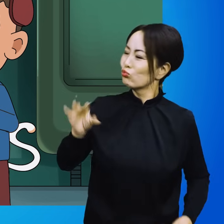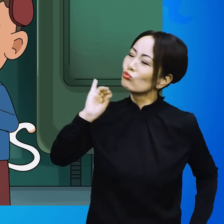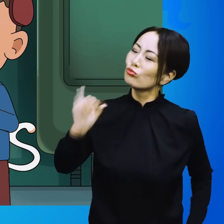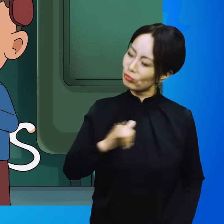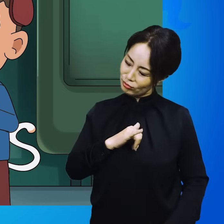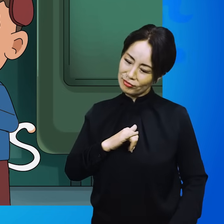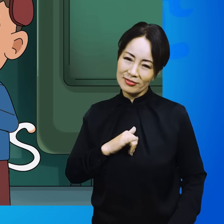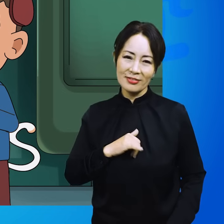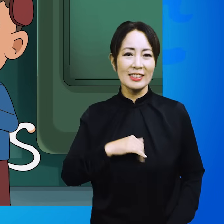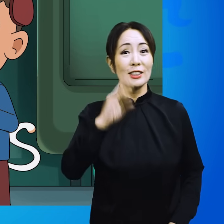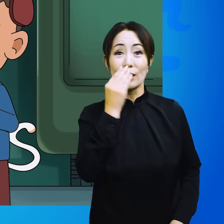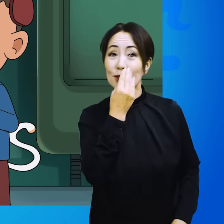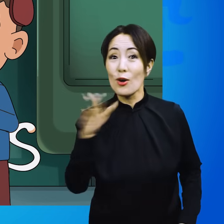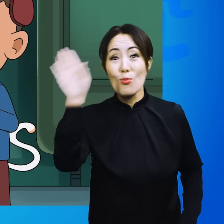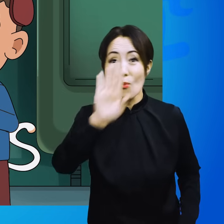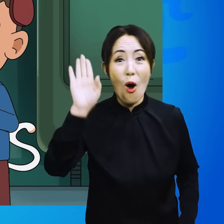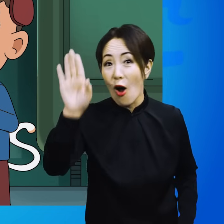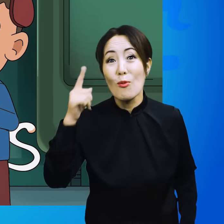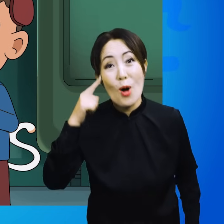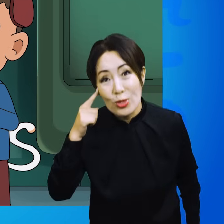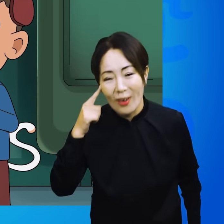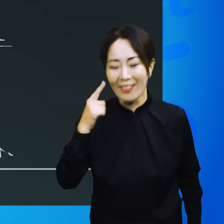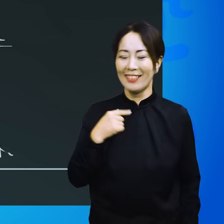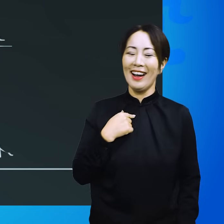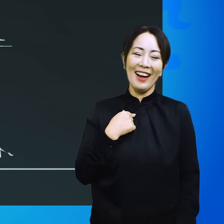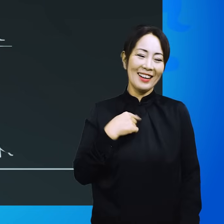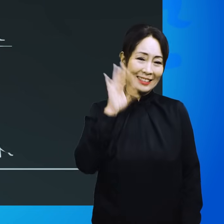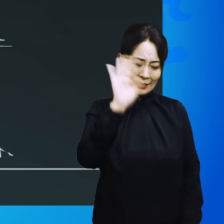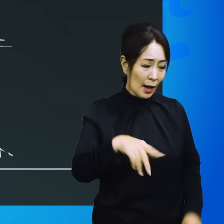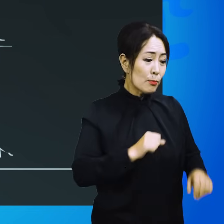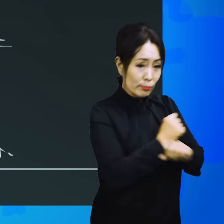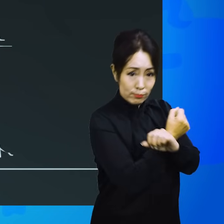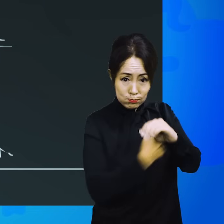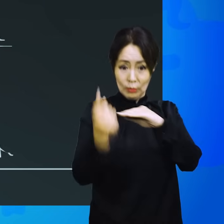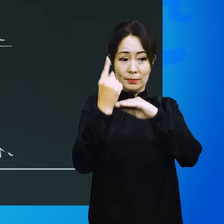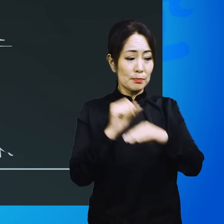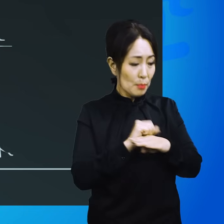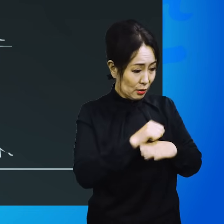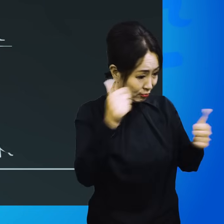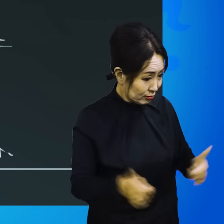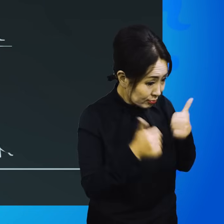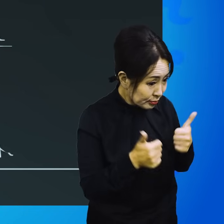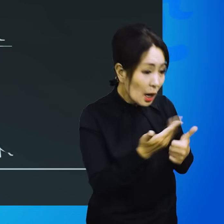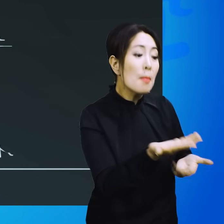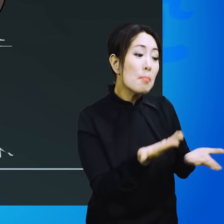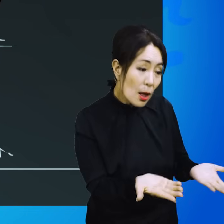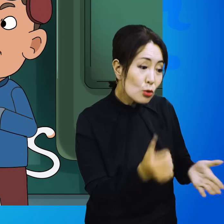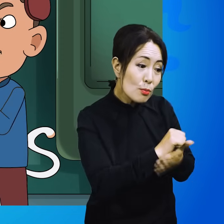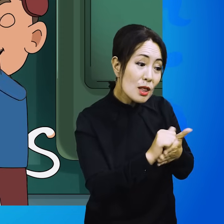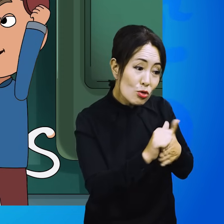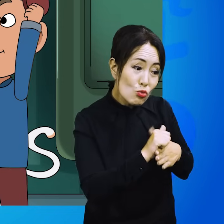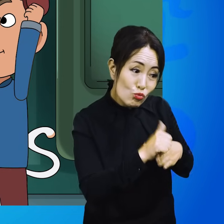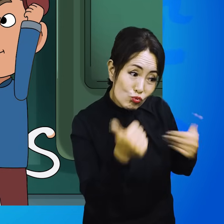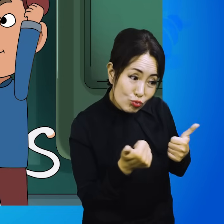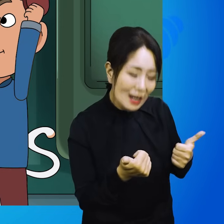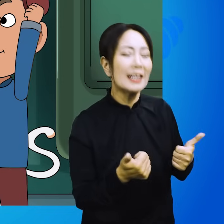чинь. Цэцэг мөнх цаа. Зя шилждэг тавцсан манд бэлэн боллоо. Цэцэн баг бэлэн оо.